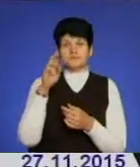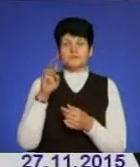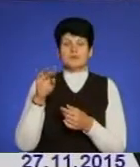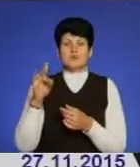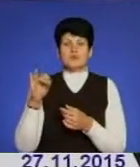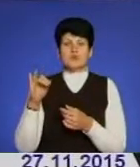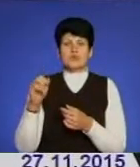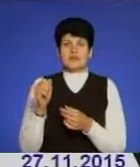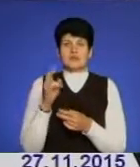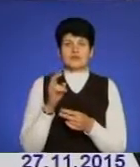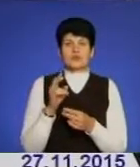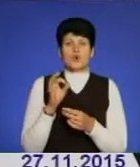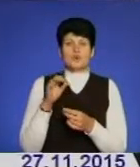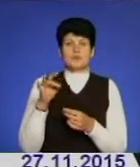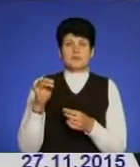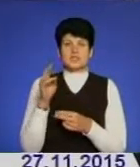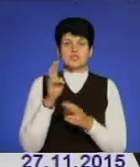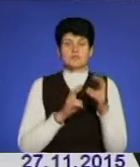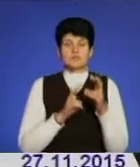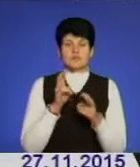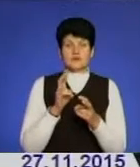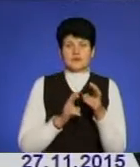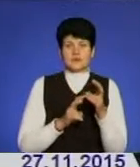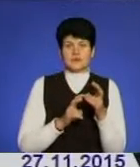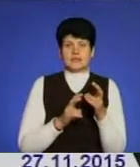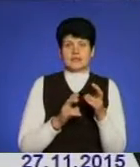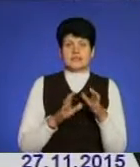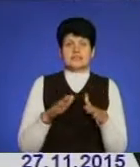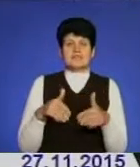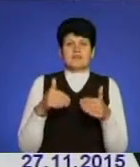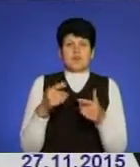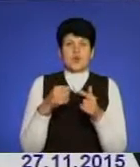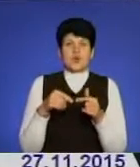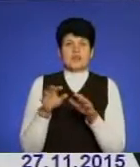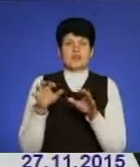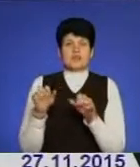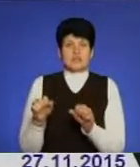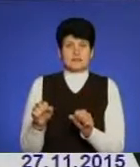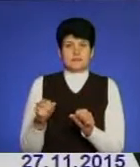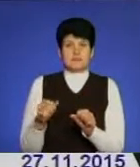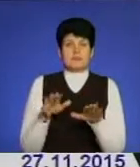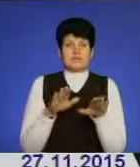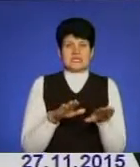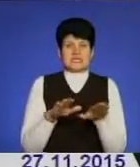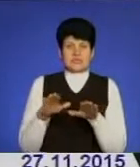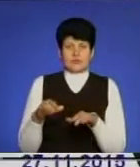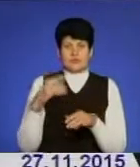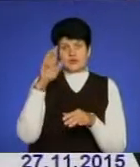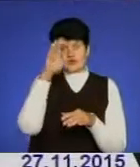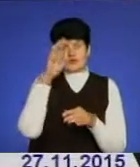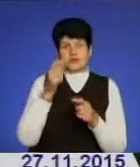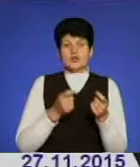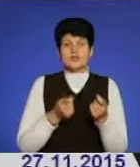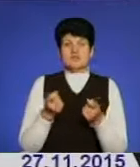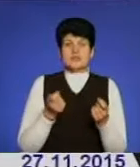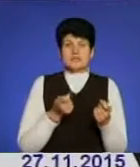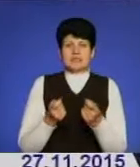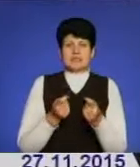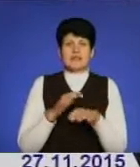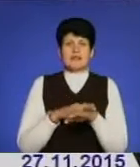протезно-ортопедичне підприємство. Тоді, власне, на звернення органів влади місцевих, обласної державної адміністрації, деяких